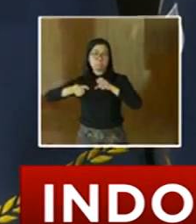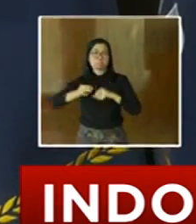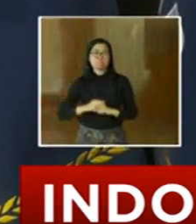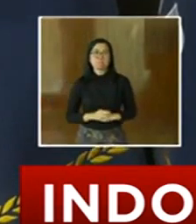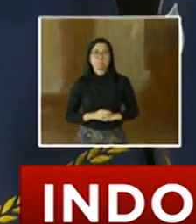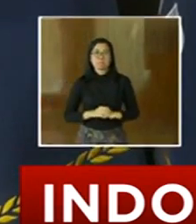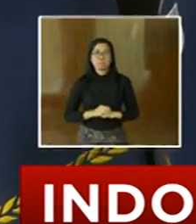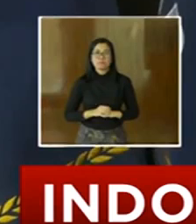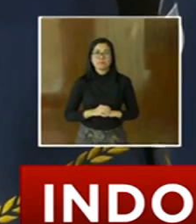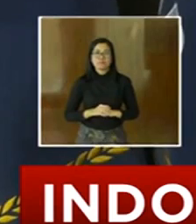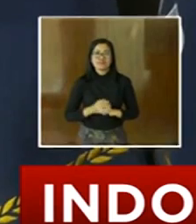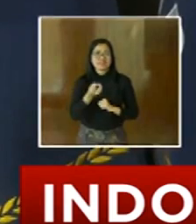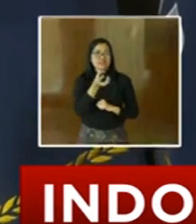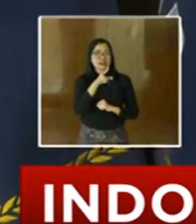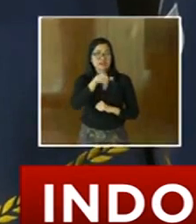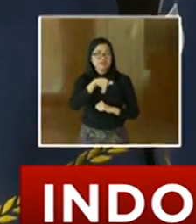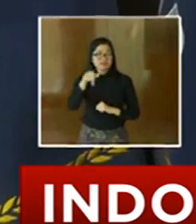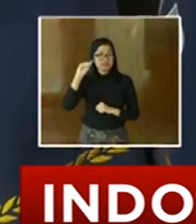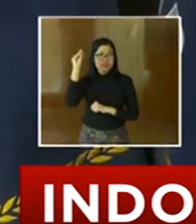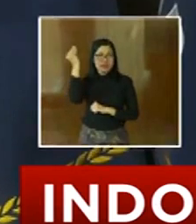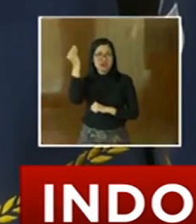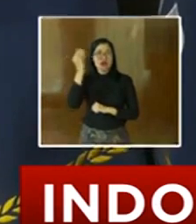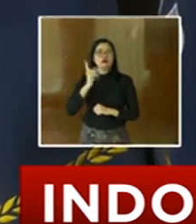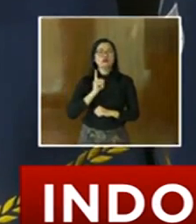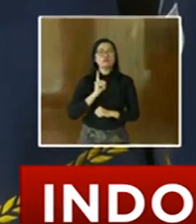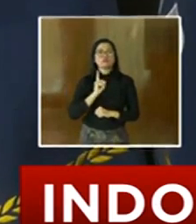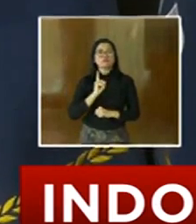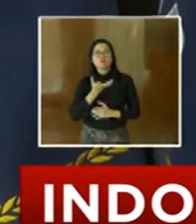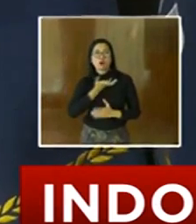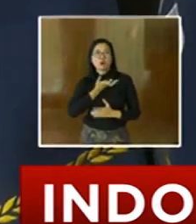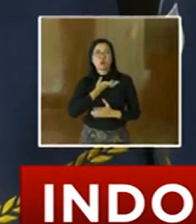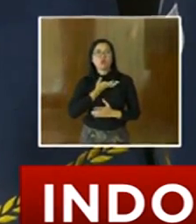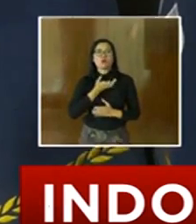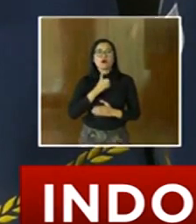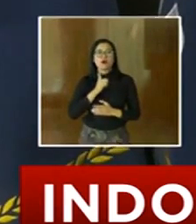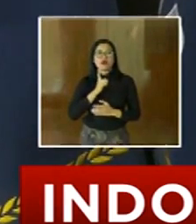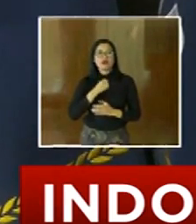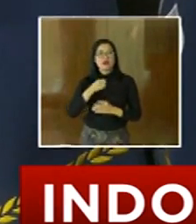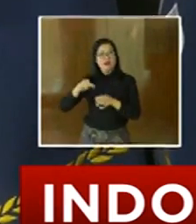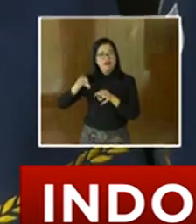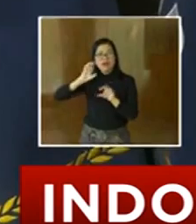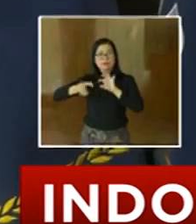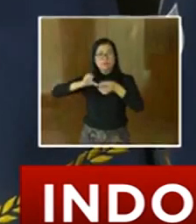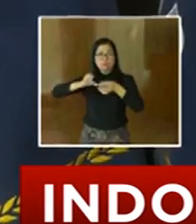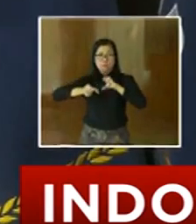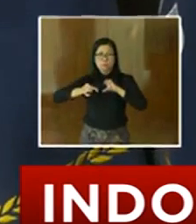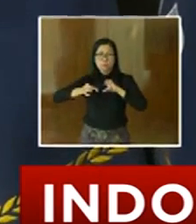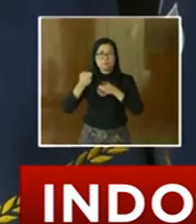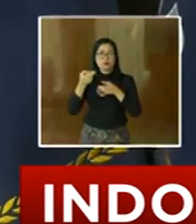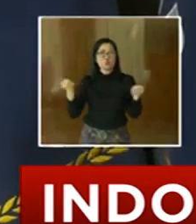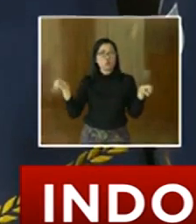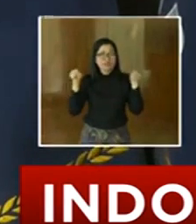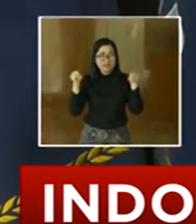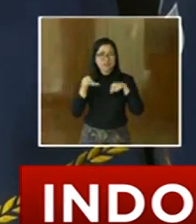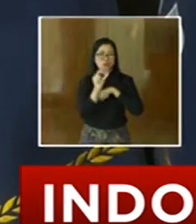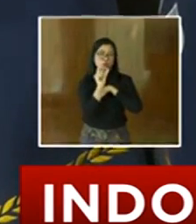lama lagi di Jakarta pun juga akan dilaksanakan oleh lembaga eijkman kemudian laboratorium Universitas Indonesia